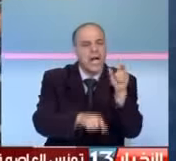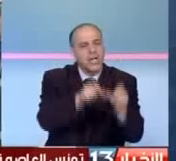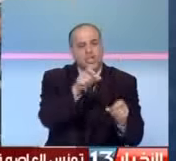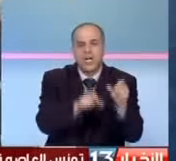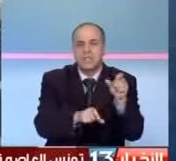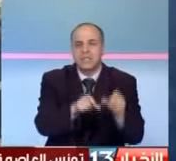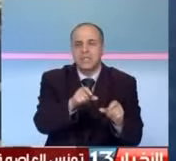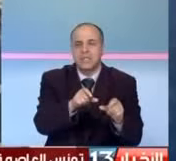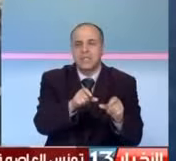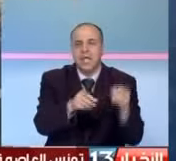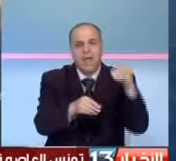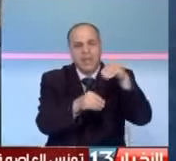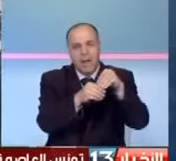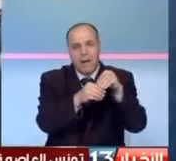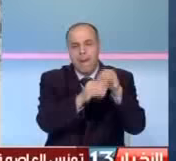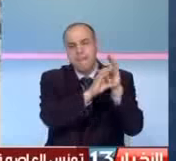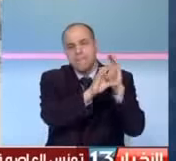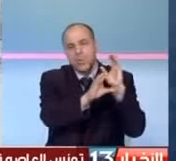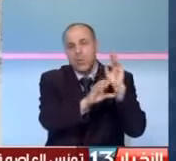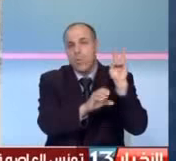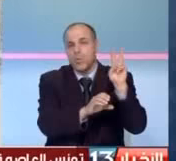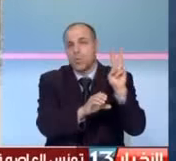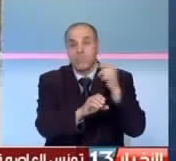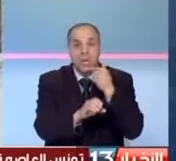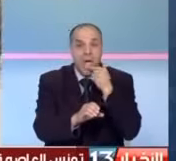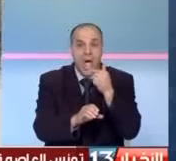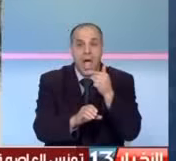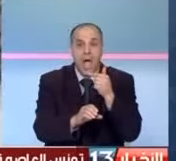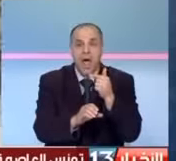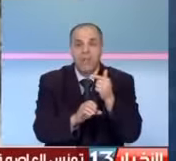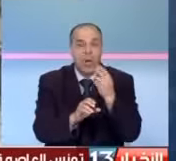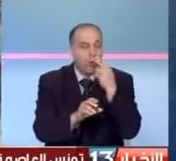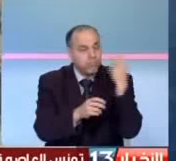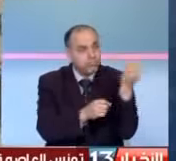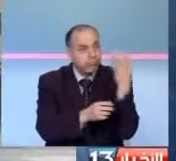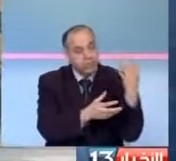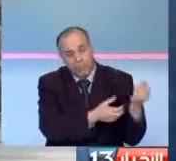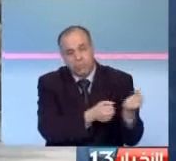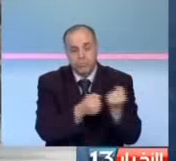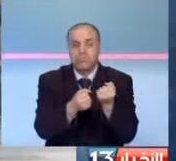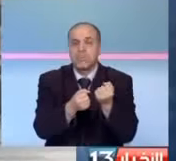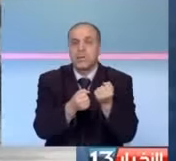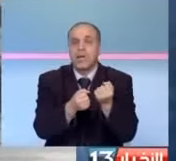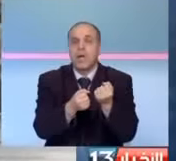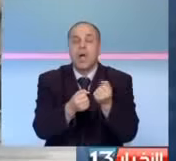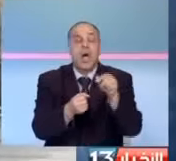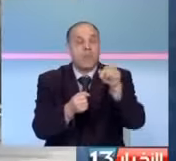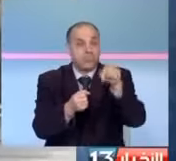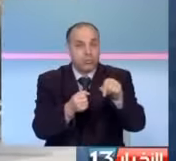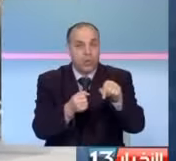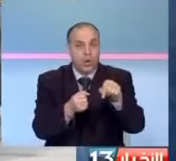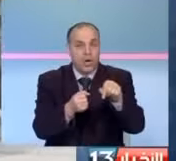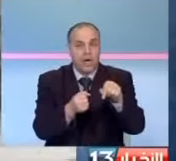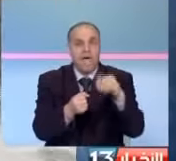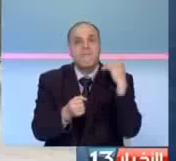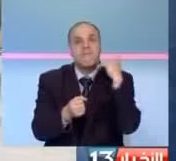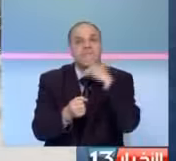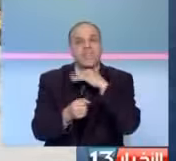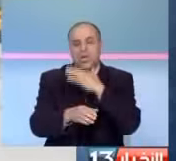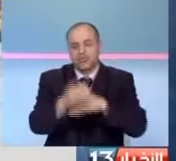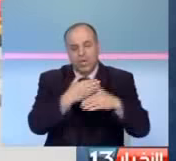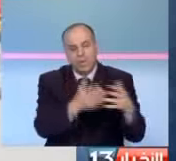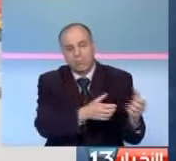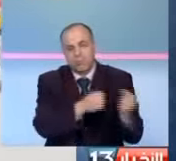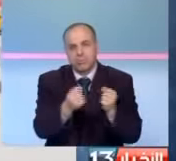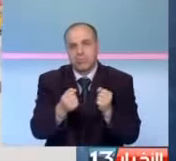5 أشخاص كانوا على متن المترو. وتمكنت وحدات الإنقاذ التابعة للحماية المدنية من إسعاف الجرحى